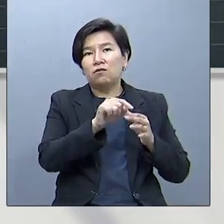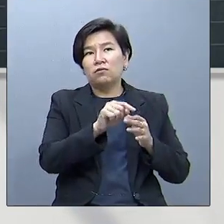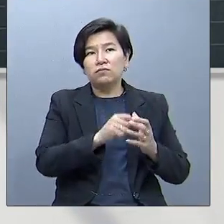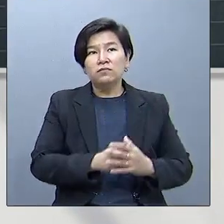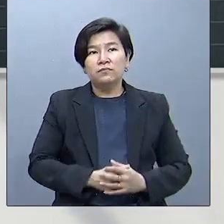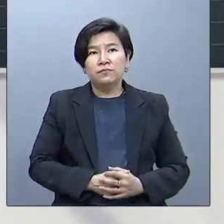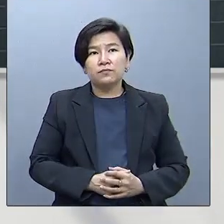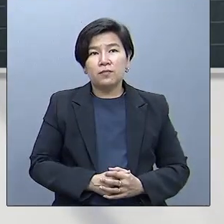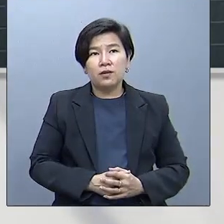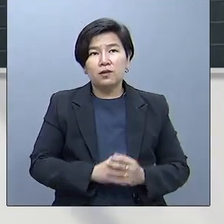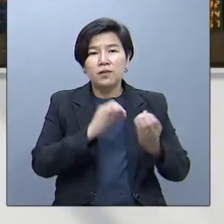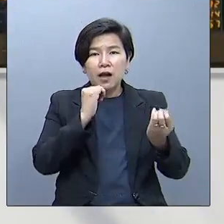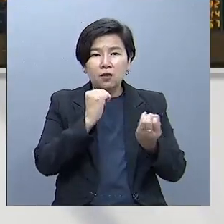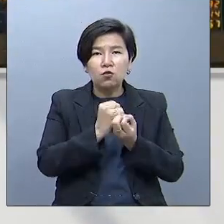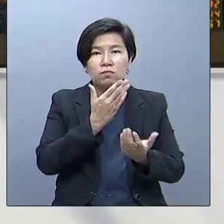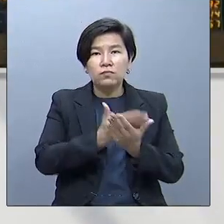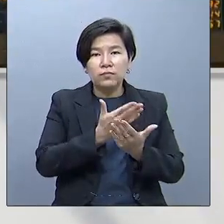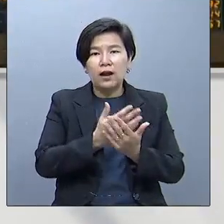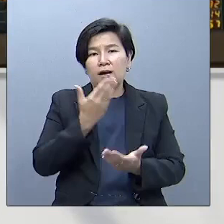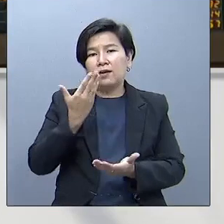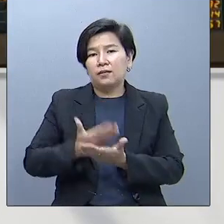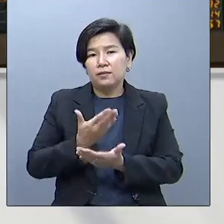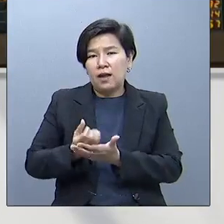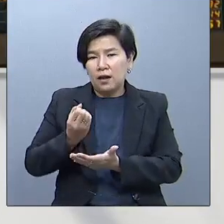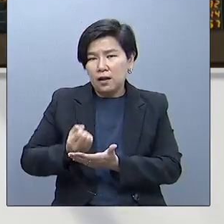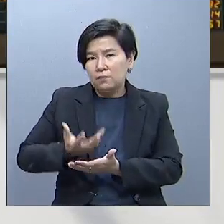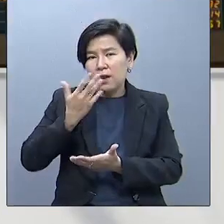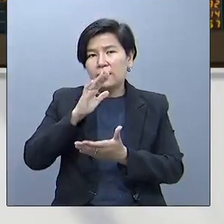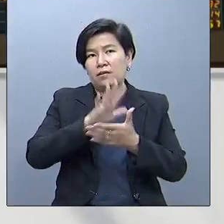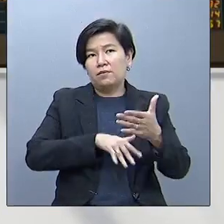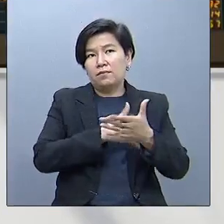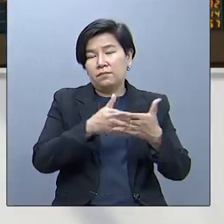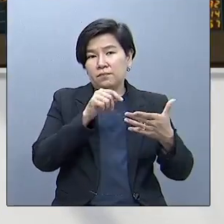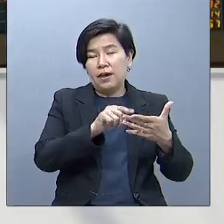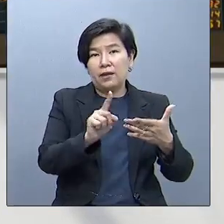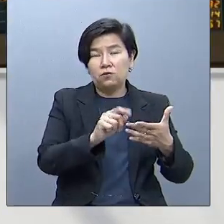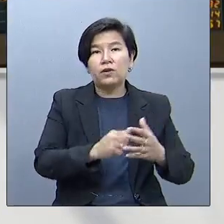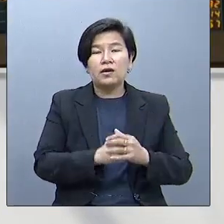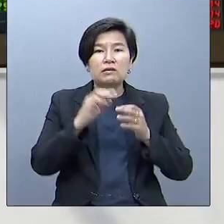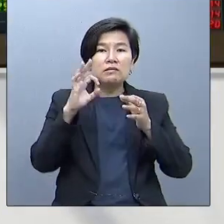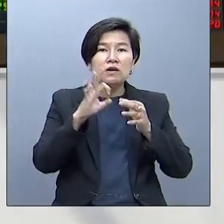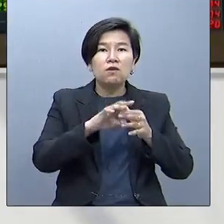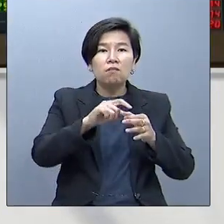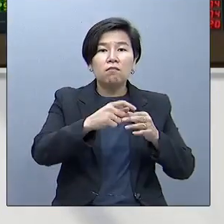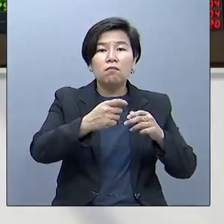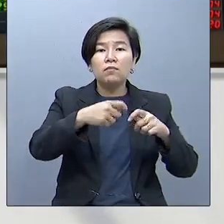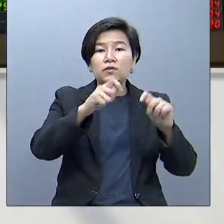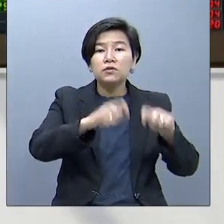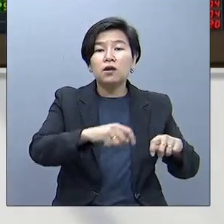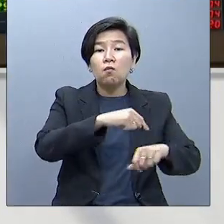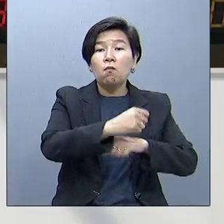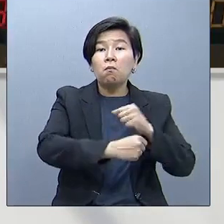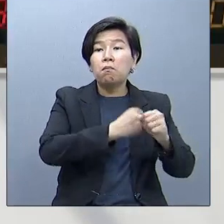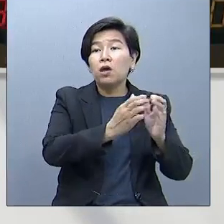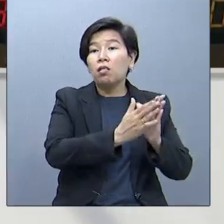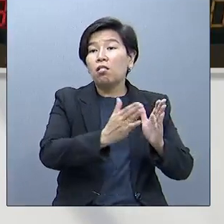จะไปได้รบผลใรสบกับ indictได้กับกําไรจากการดำเินนัยโบายลดการผกขาดฒุรกิของเก้าไลหรอไม่แต่การที่ตล